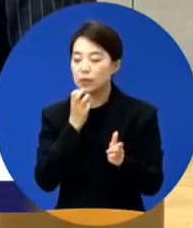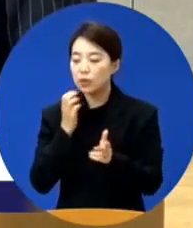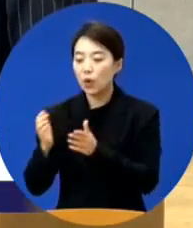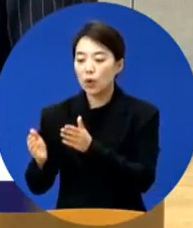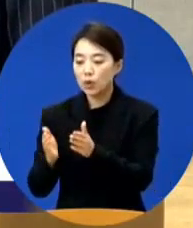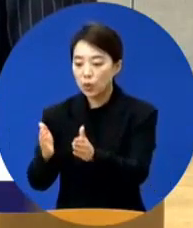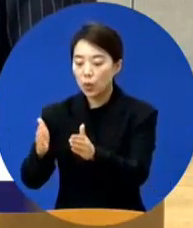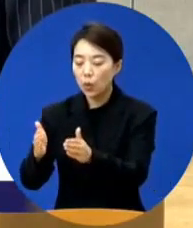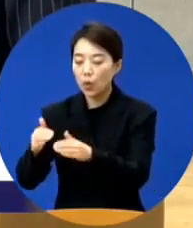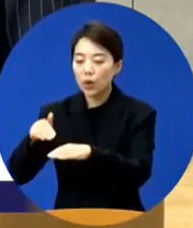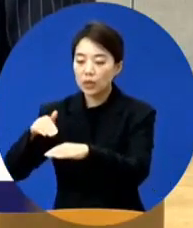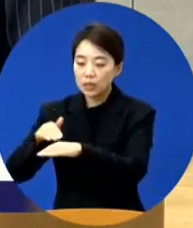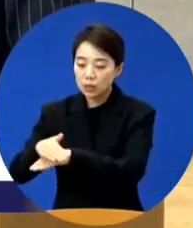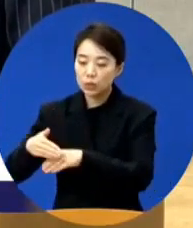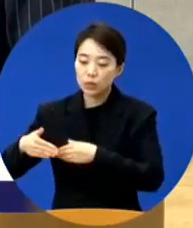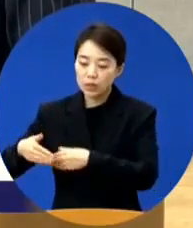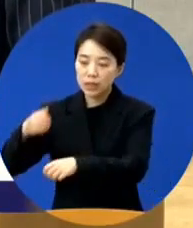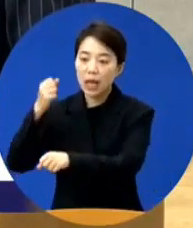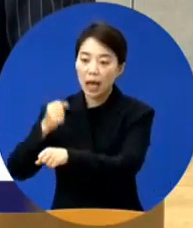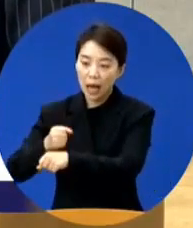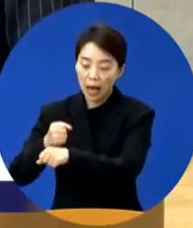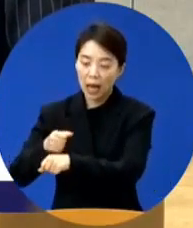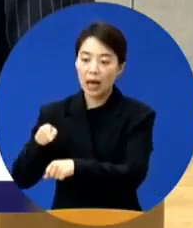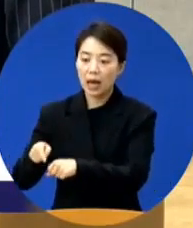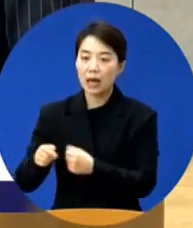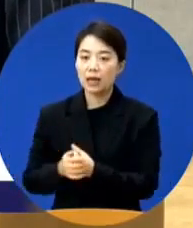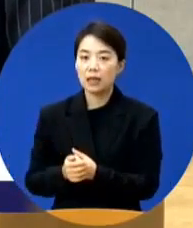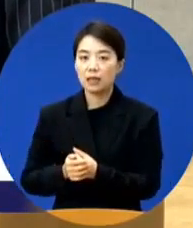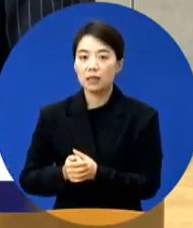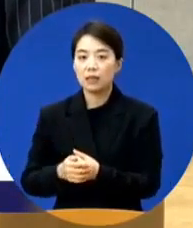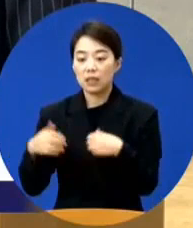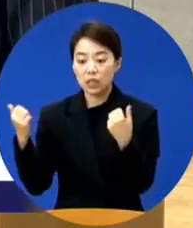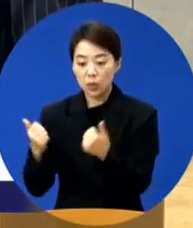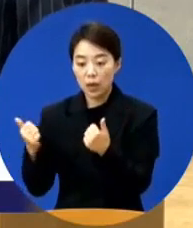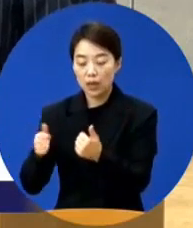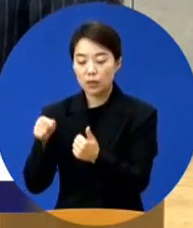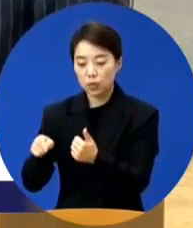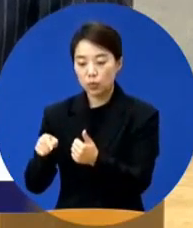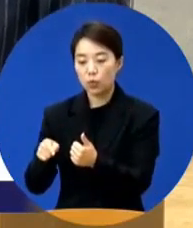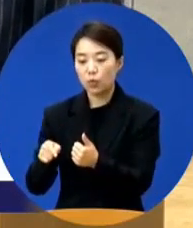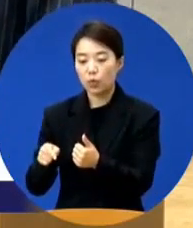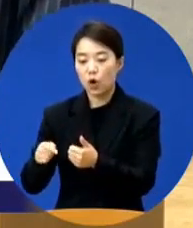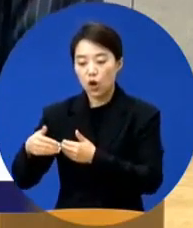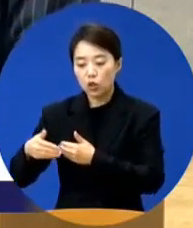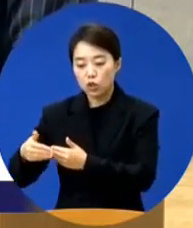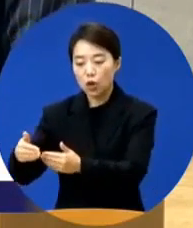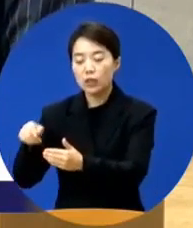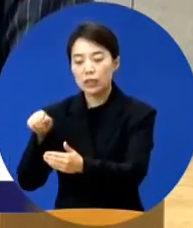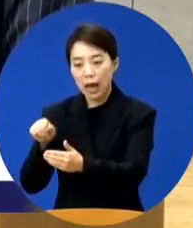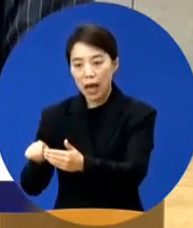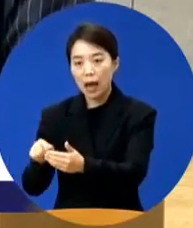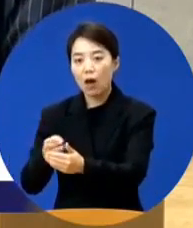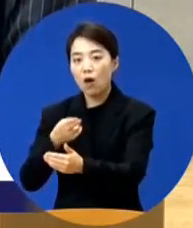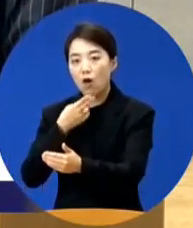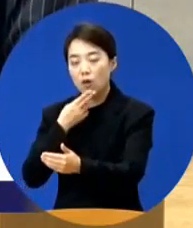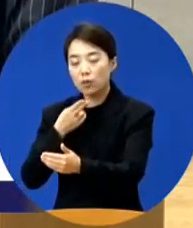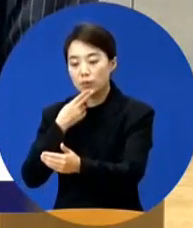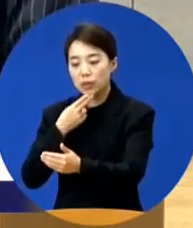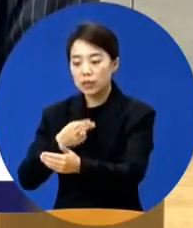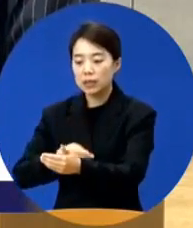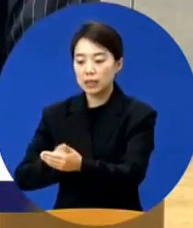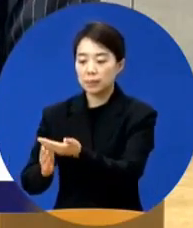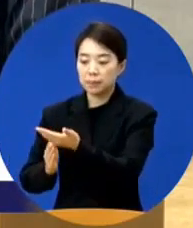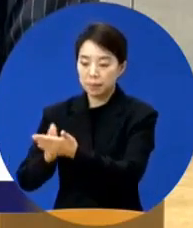의결한 도의회 역시 자성의 목소리가 나오고 있다. 절차를 고려하지 않은 도의회 예산안을 통과시킨